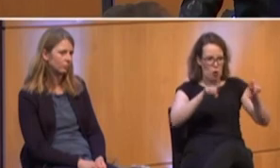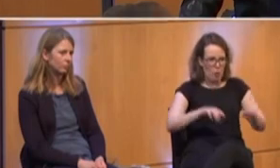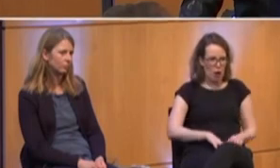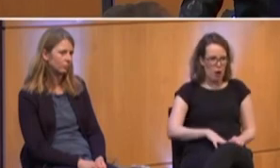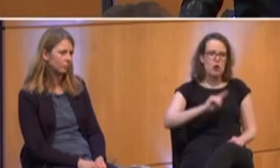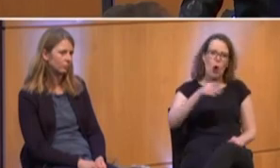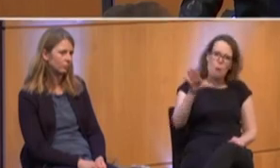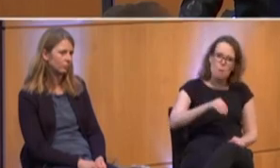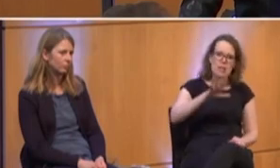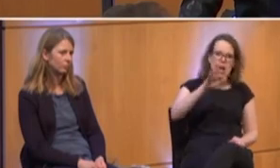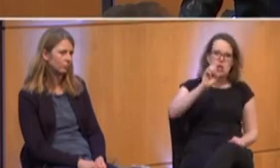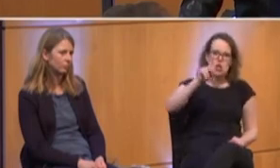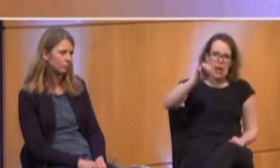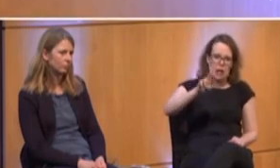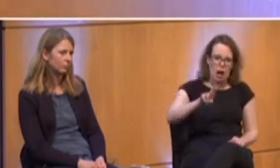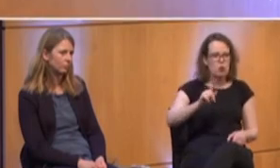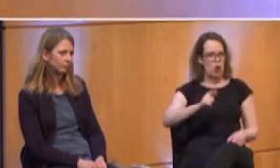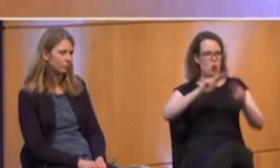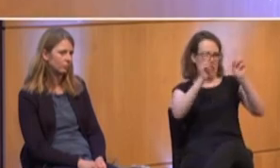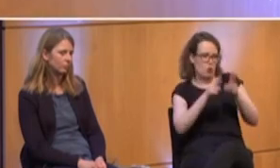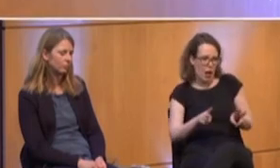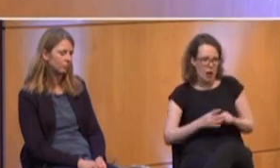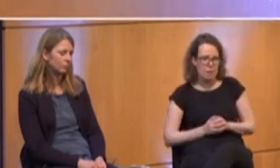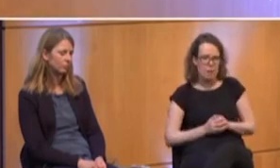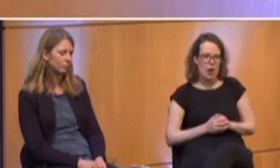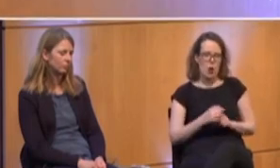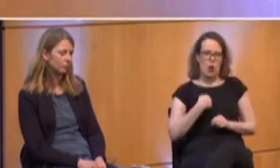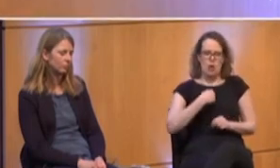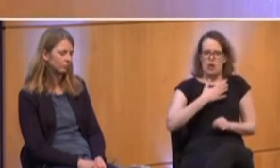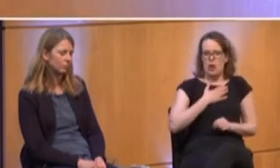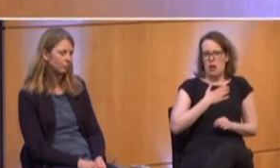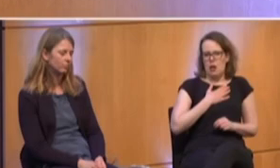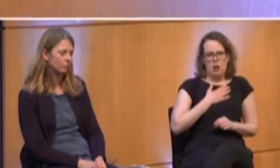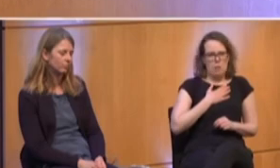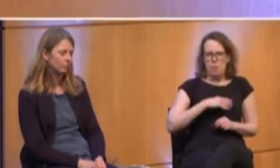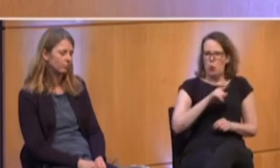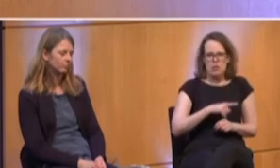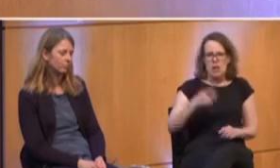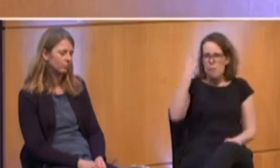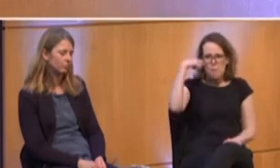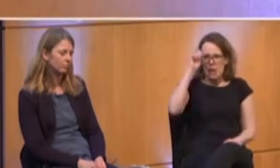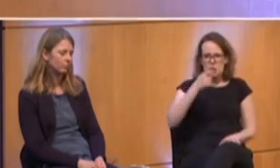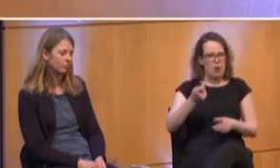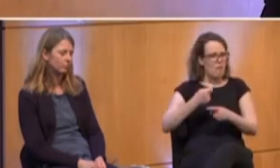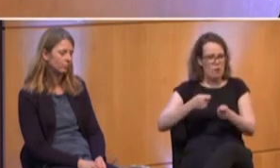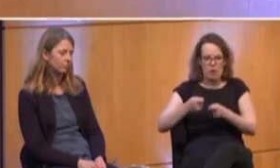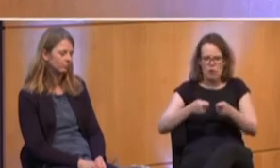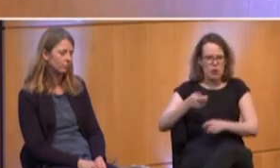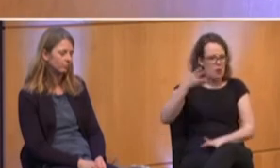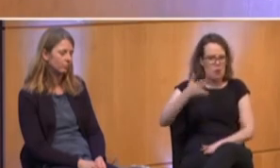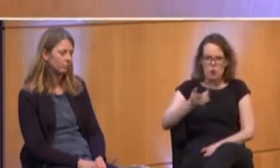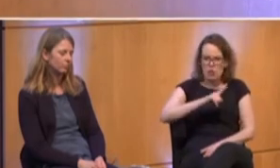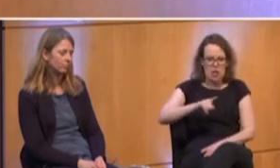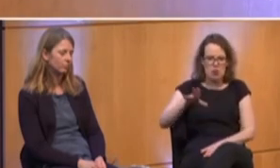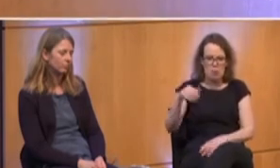ich eigentlich nicht möchte, ist, dass wir irgendwo in Berlin oder in Frankfurt so eine Truppe von 500 oder 1000 im